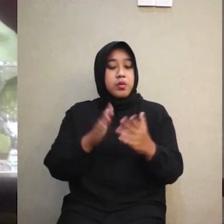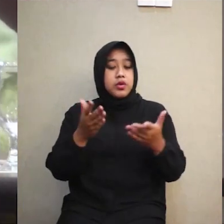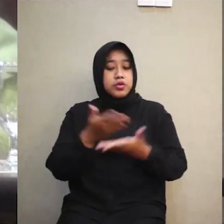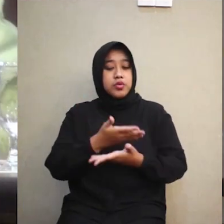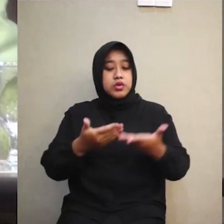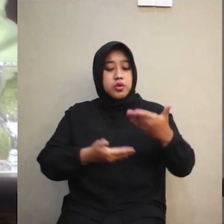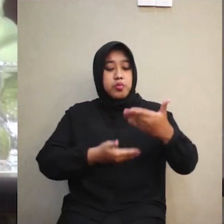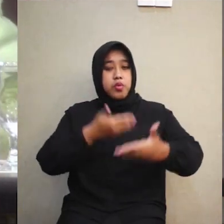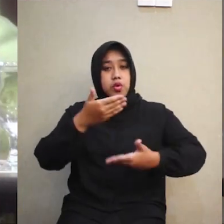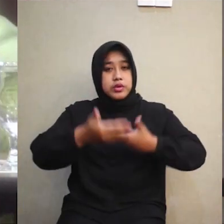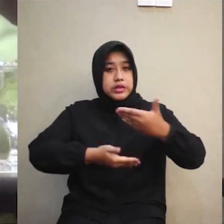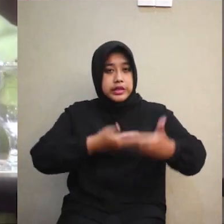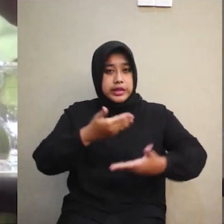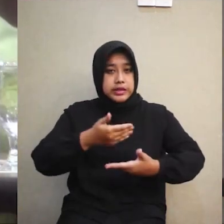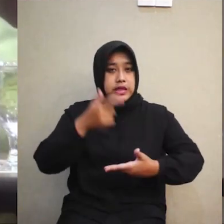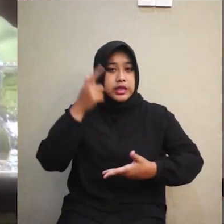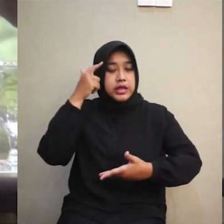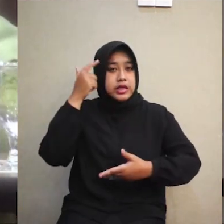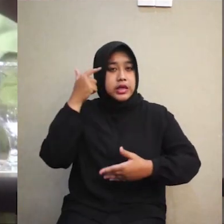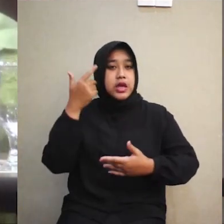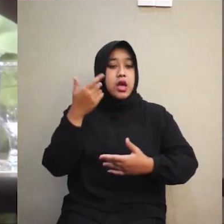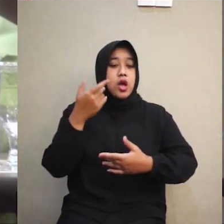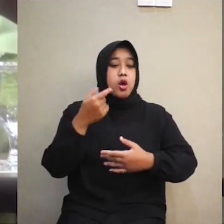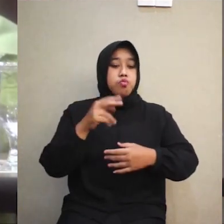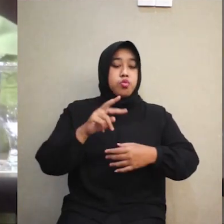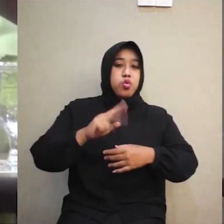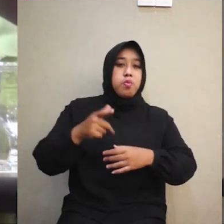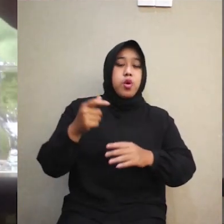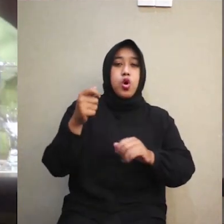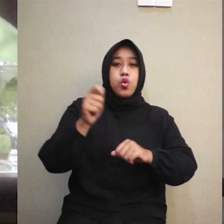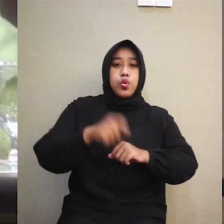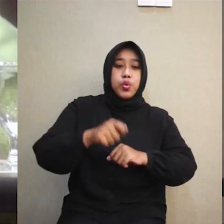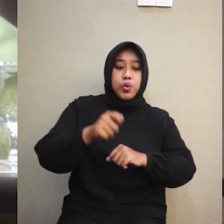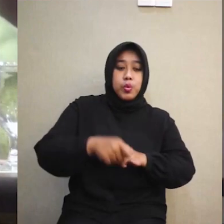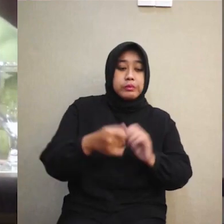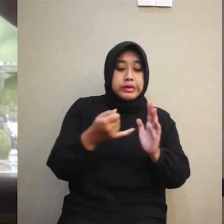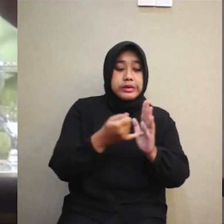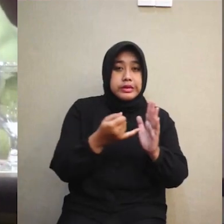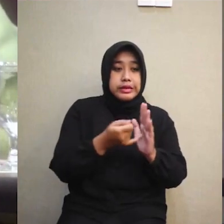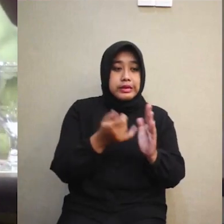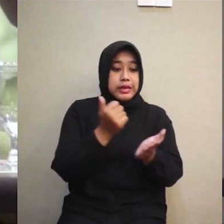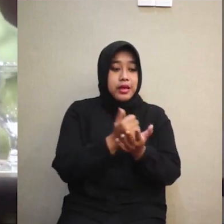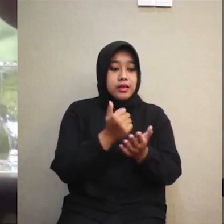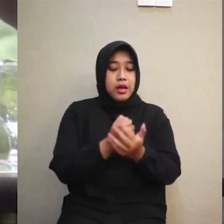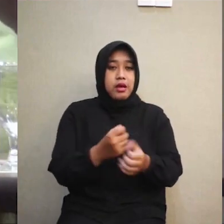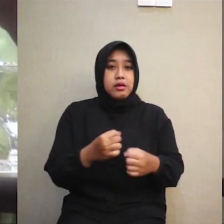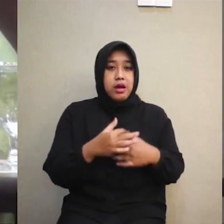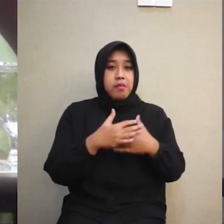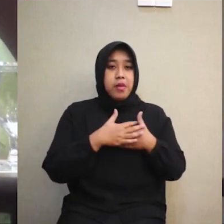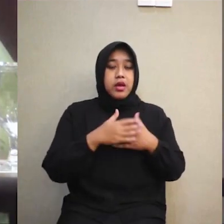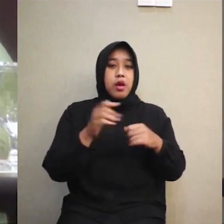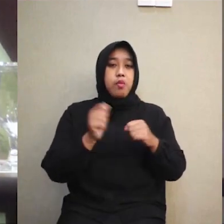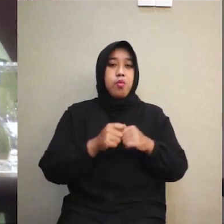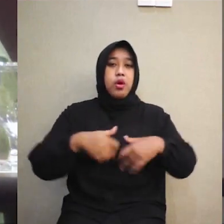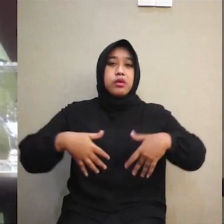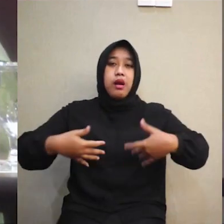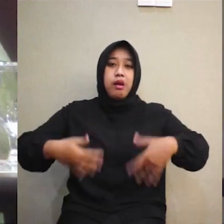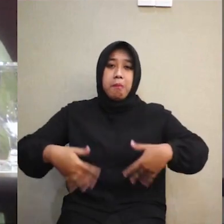proses-proses gerilya untuk merubah hukum yang itu ternyata dampaknya melemahkan